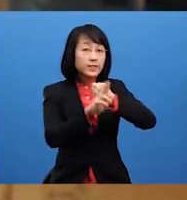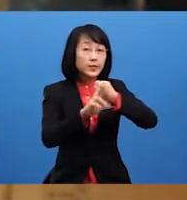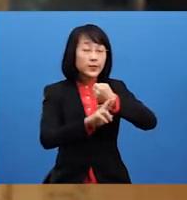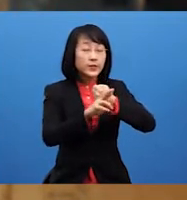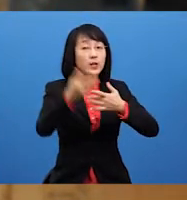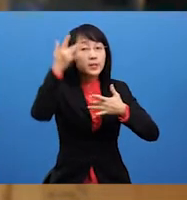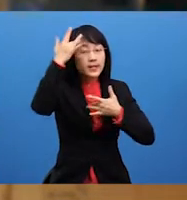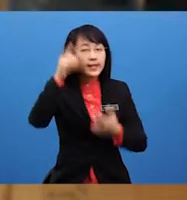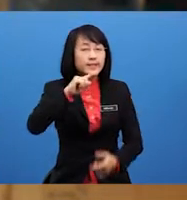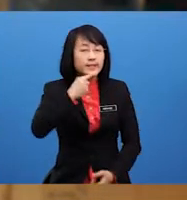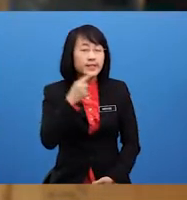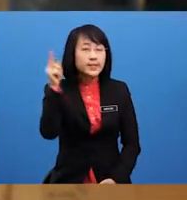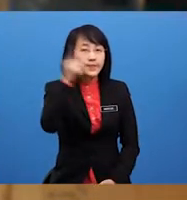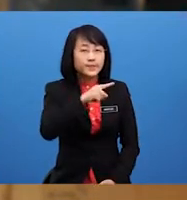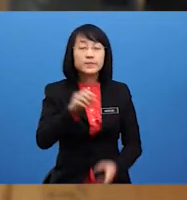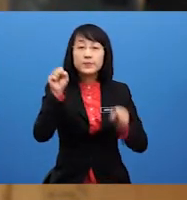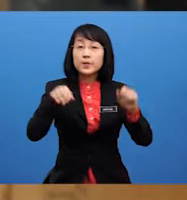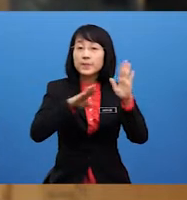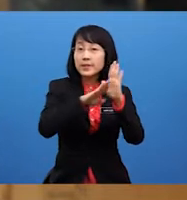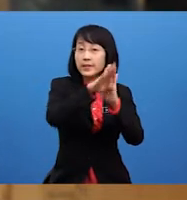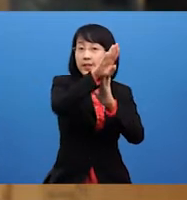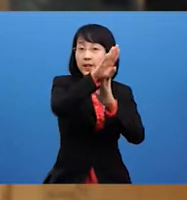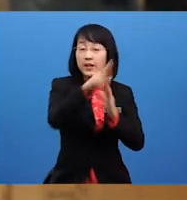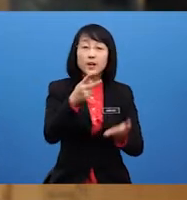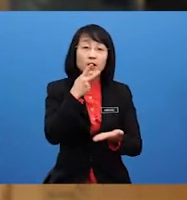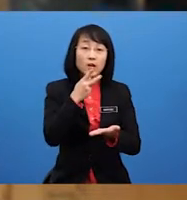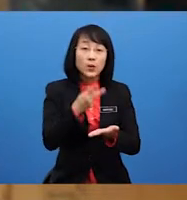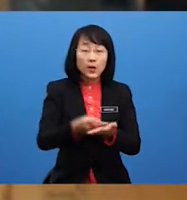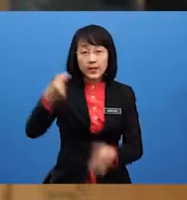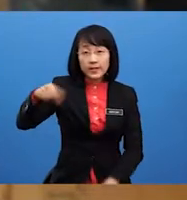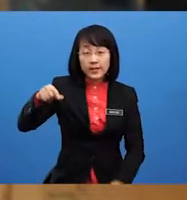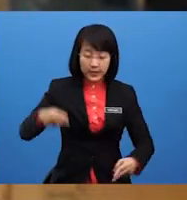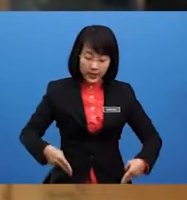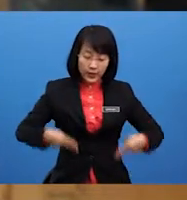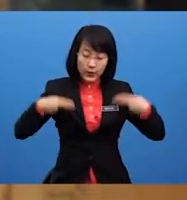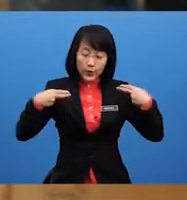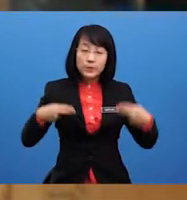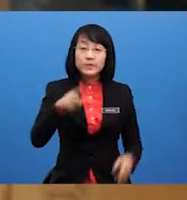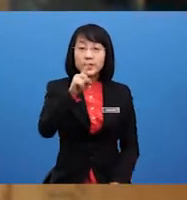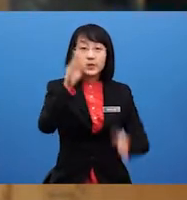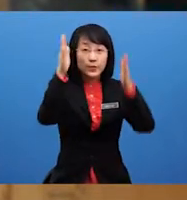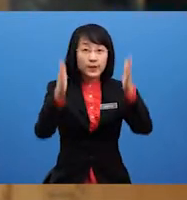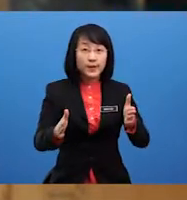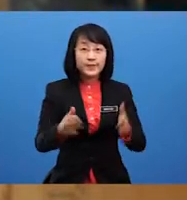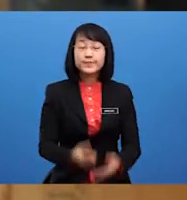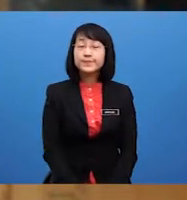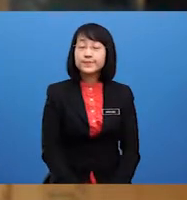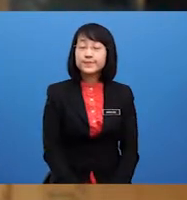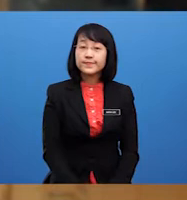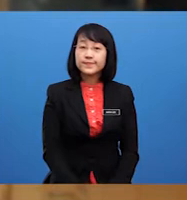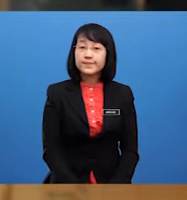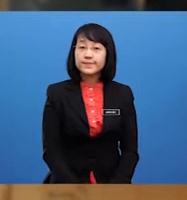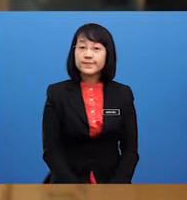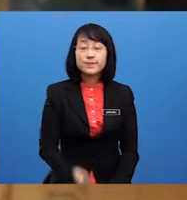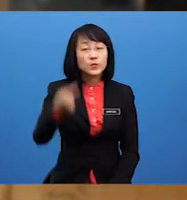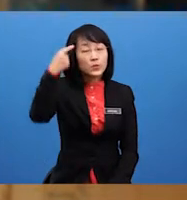kronik dan dapat meningkatkan lagi kualiti hidup seseorang individu. Untuk